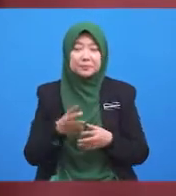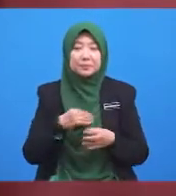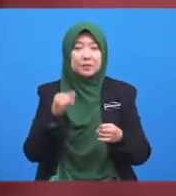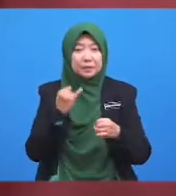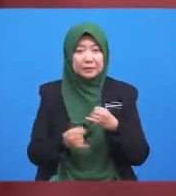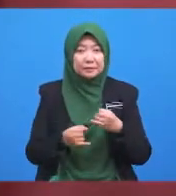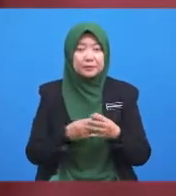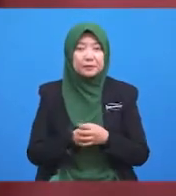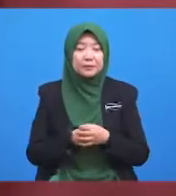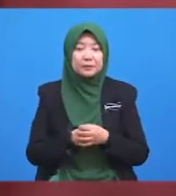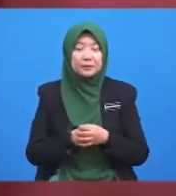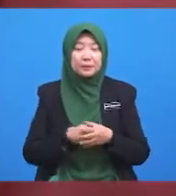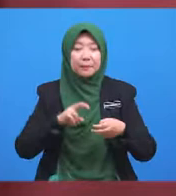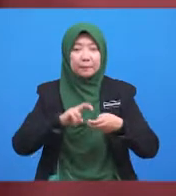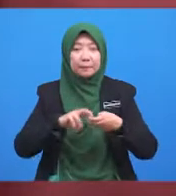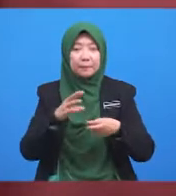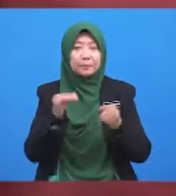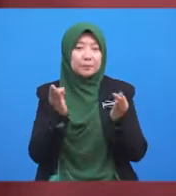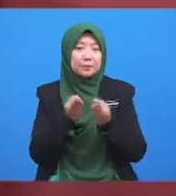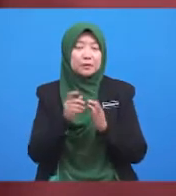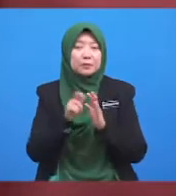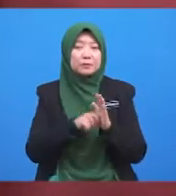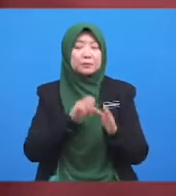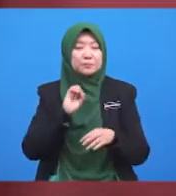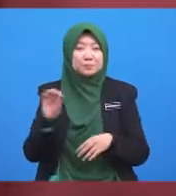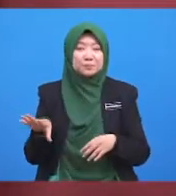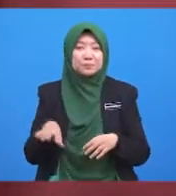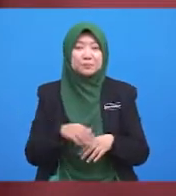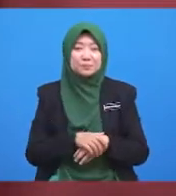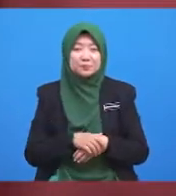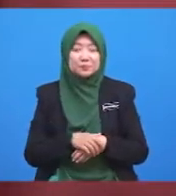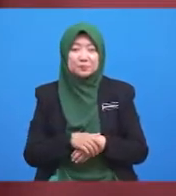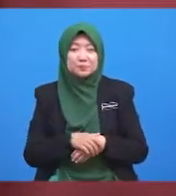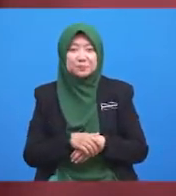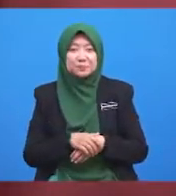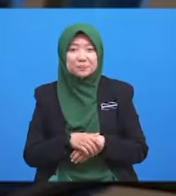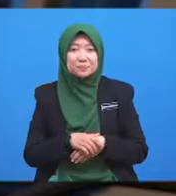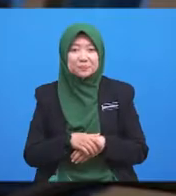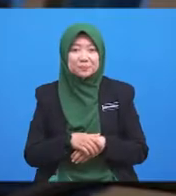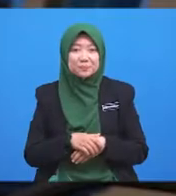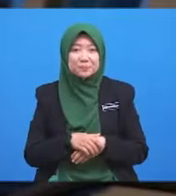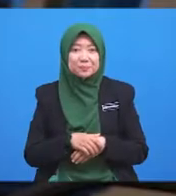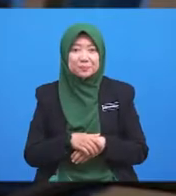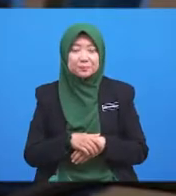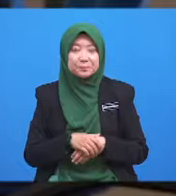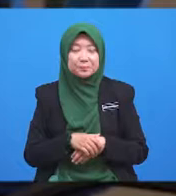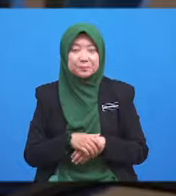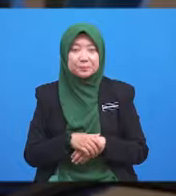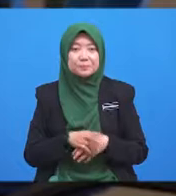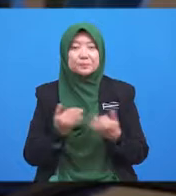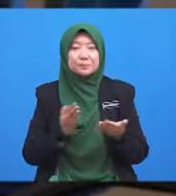akhir sekali, disposal bra dan panties digunakan oleh pelanggan semasa rawatan. Kita teruskan lagi